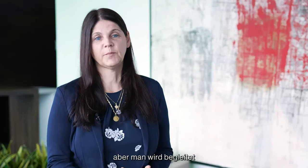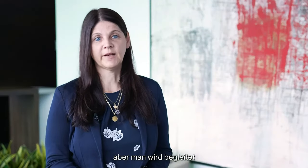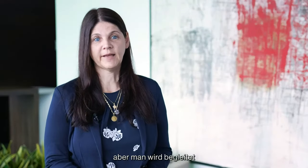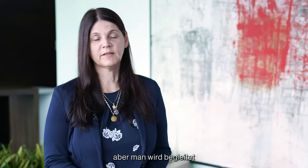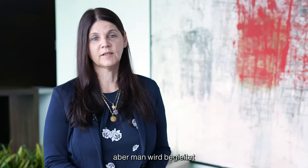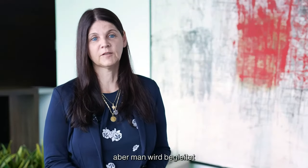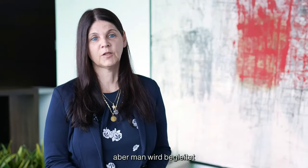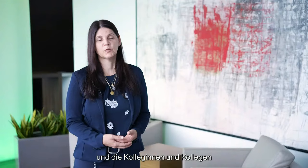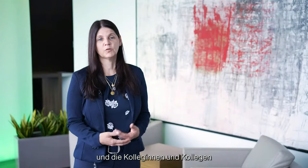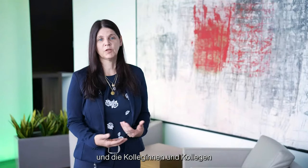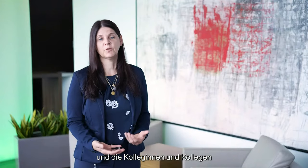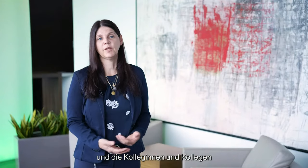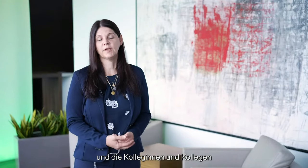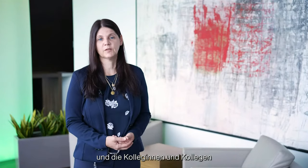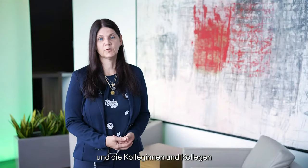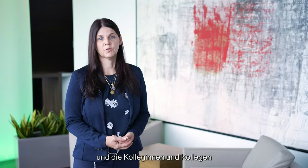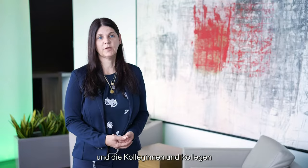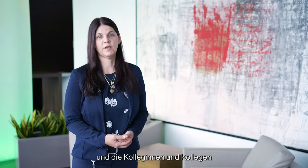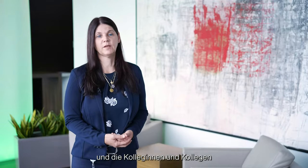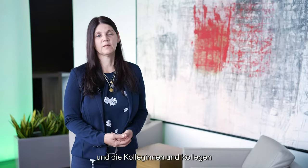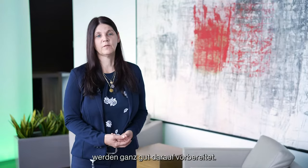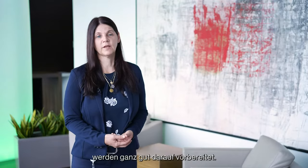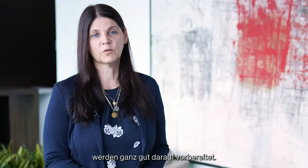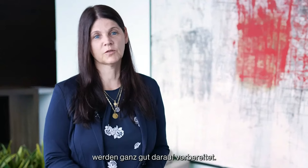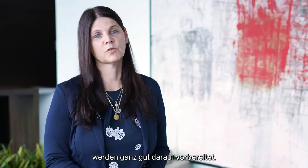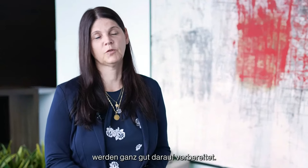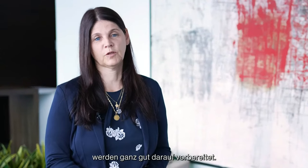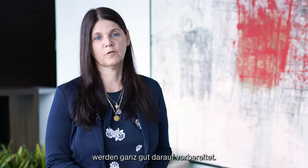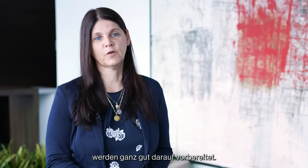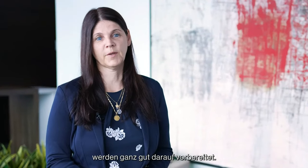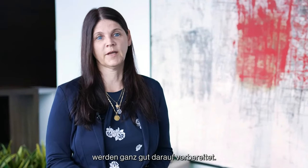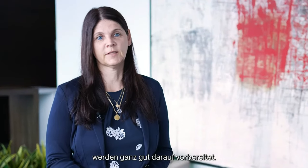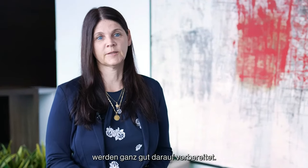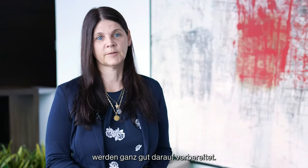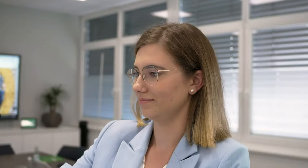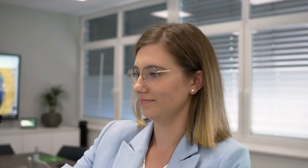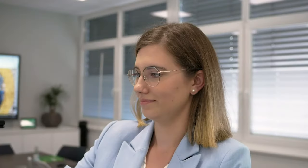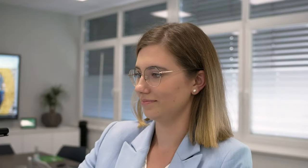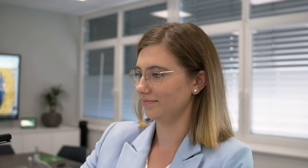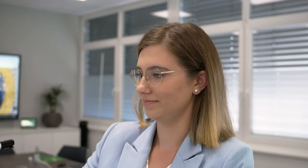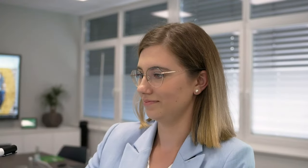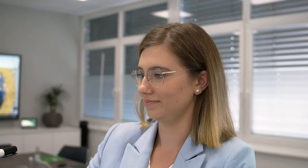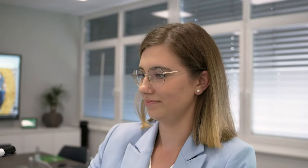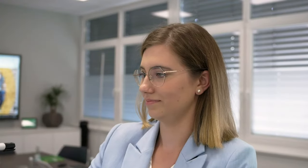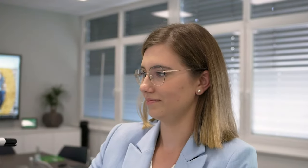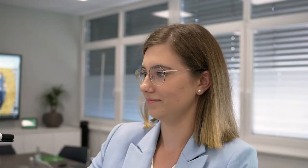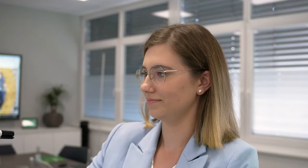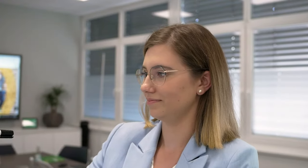wird begleitet und die Kolleginnen und Kollegen werden ganz gut darauf vorbereitet.